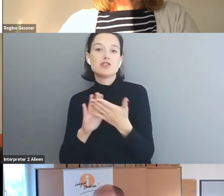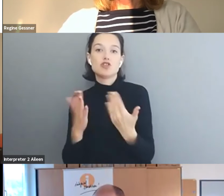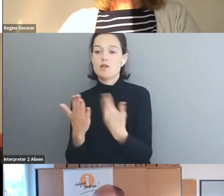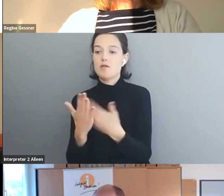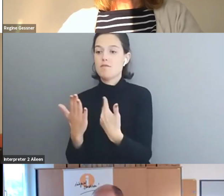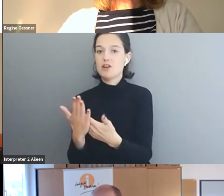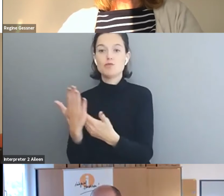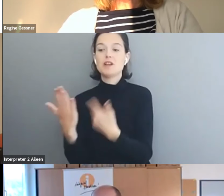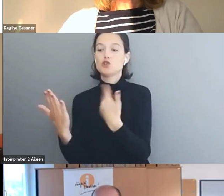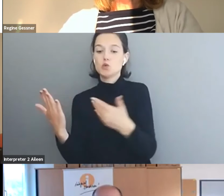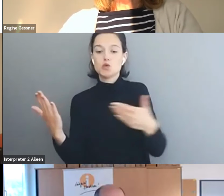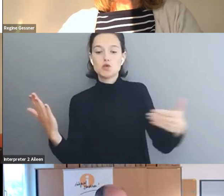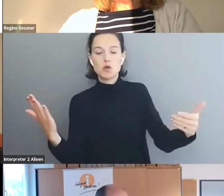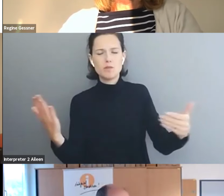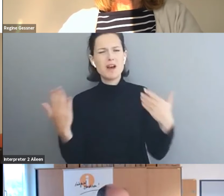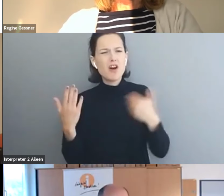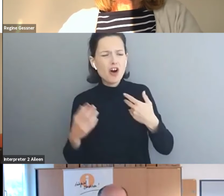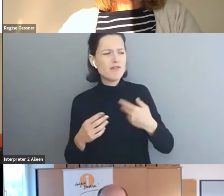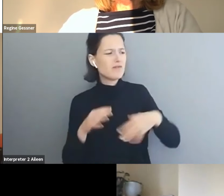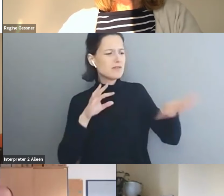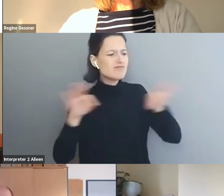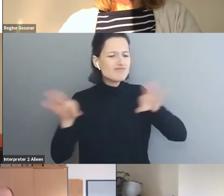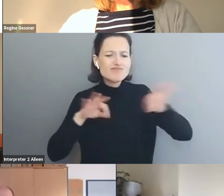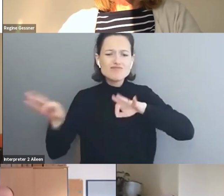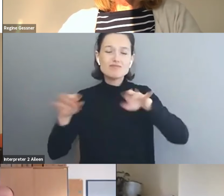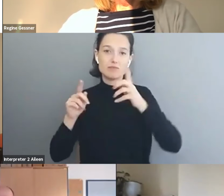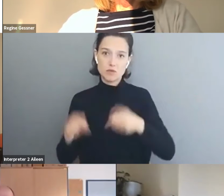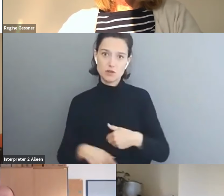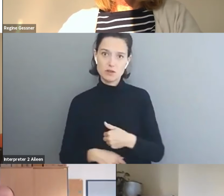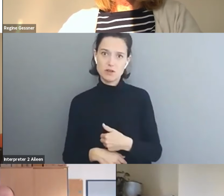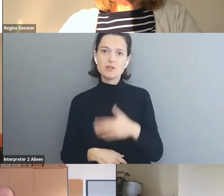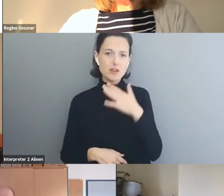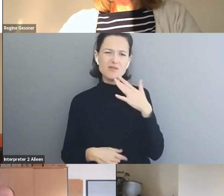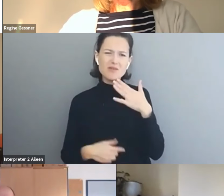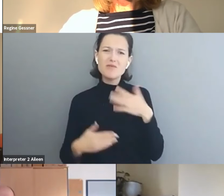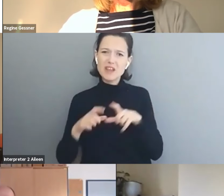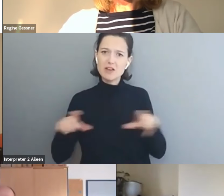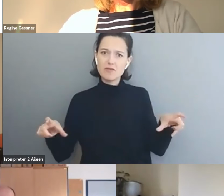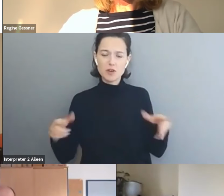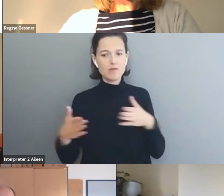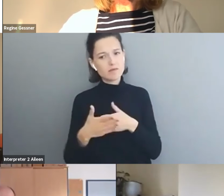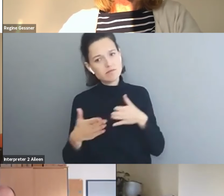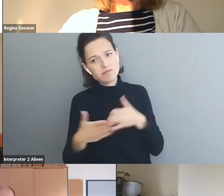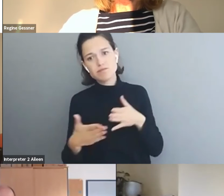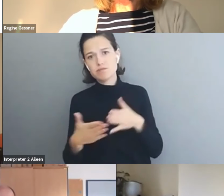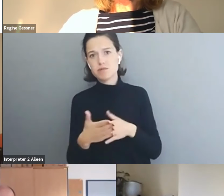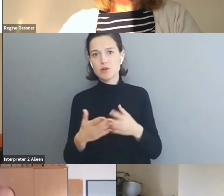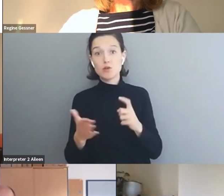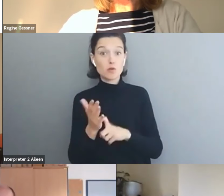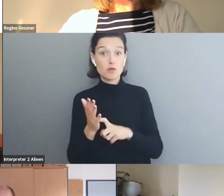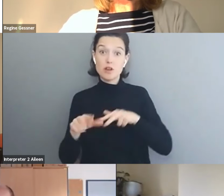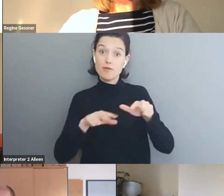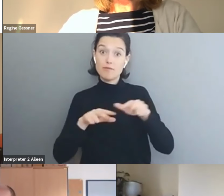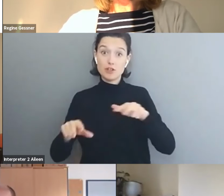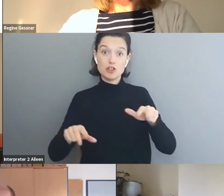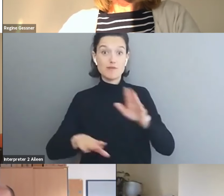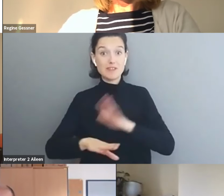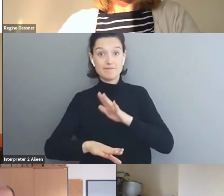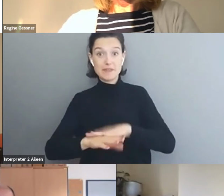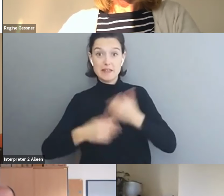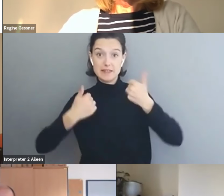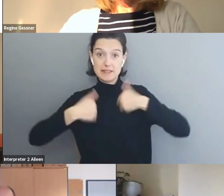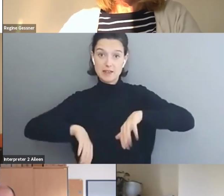Das stellt für viele Unternehmen auch eine Barriere dar, da gerade in der Wirtschaft einfach Zeitdruck für neue Produkte, neue Features